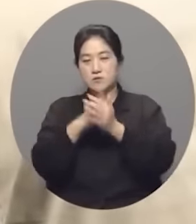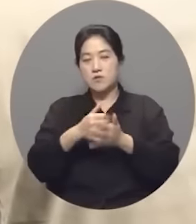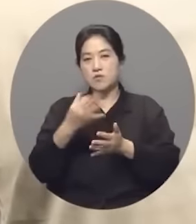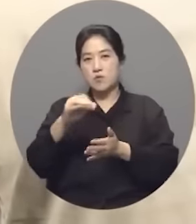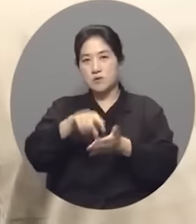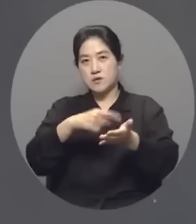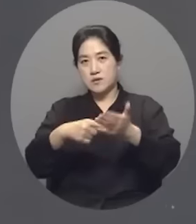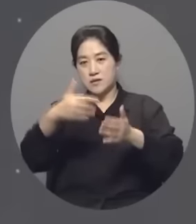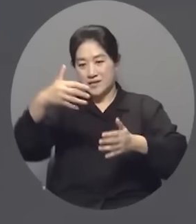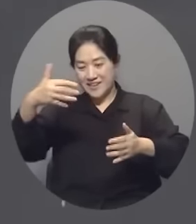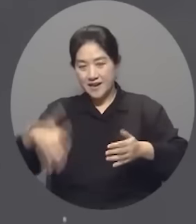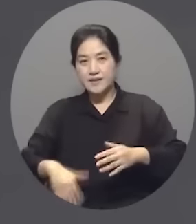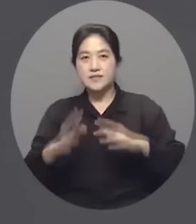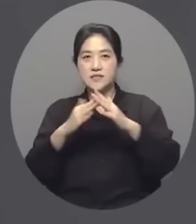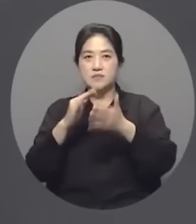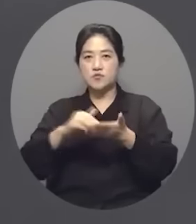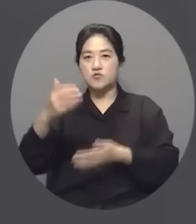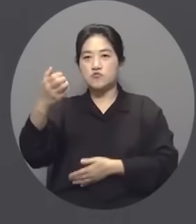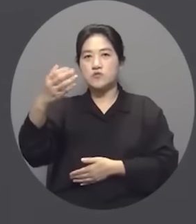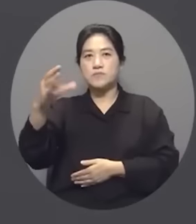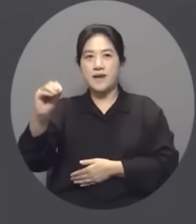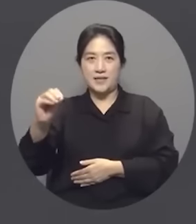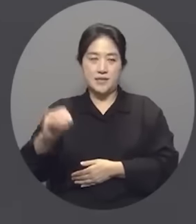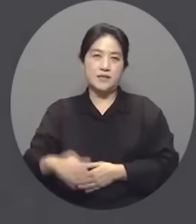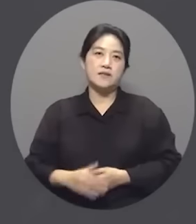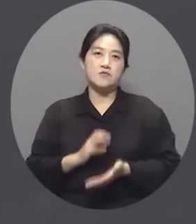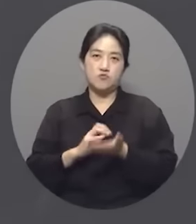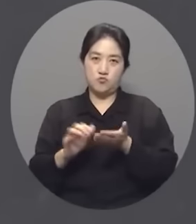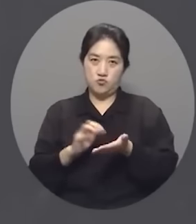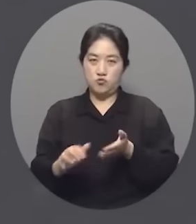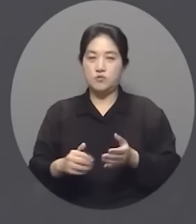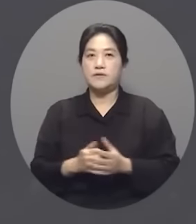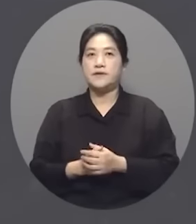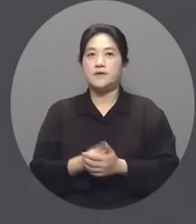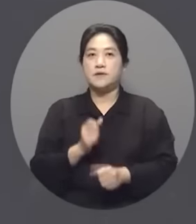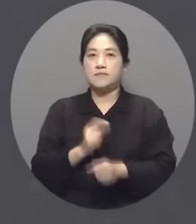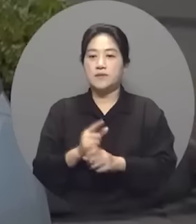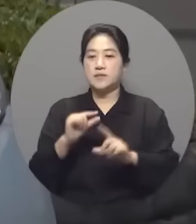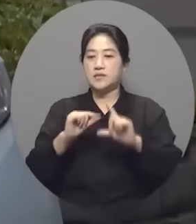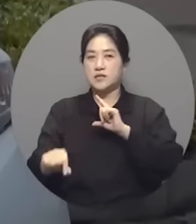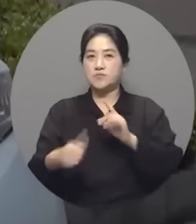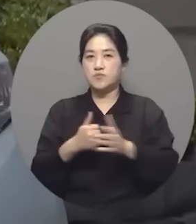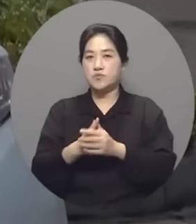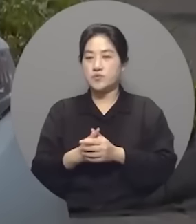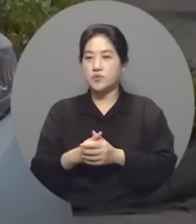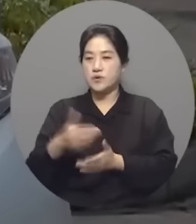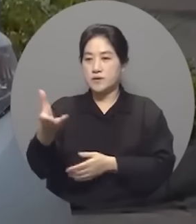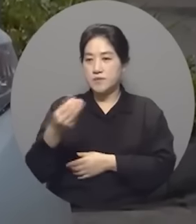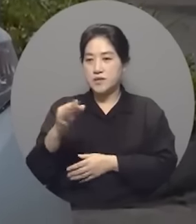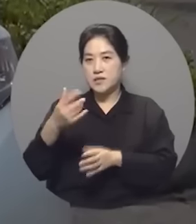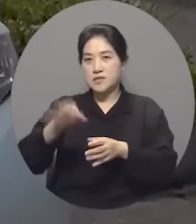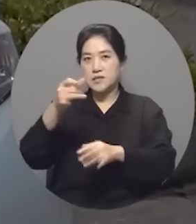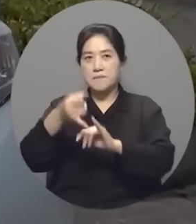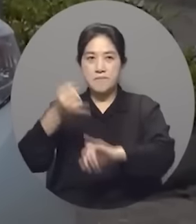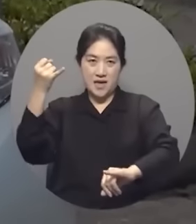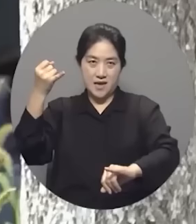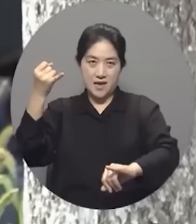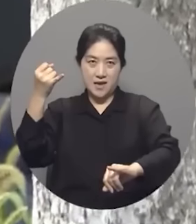못한 주택도 90만에 이르는 것으로 이미 일부 채권 이자를 지급하지 못한 비구의